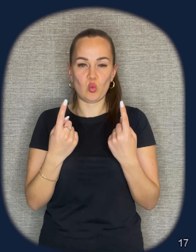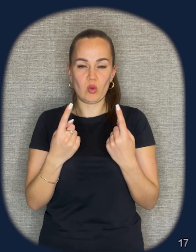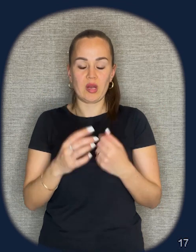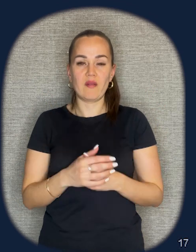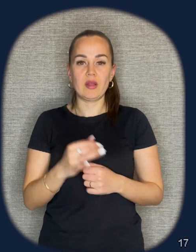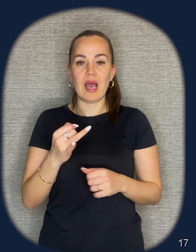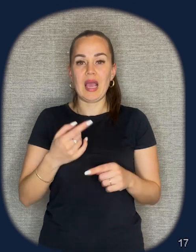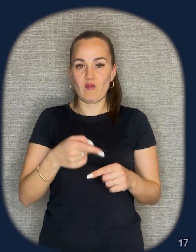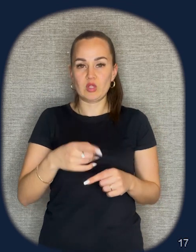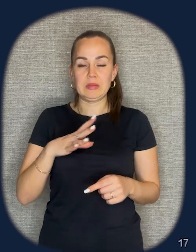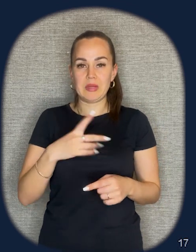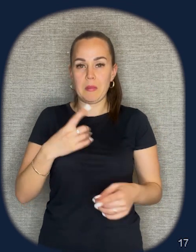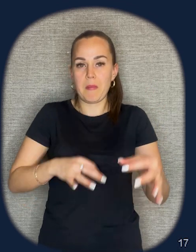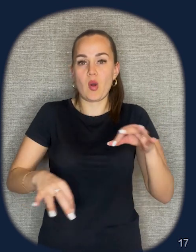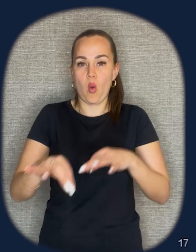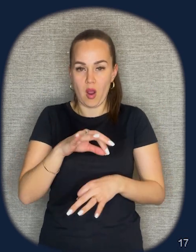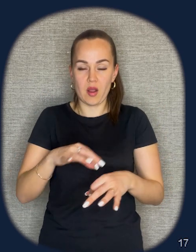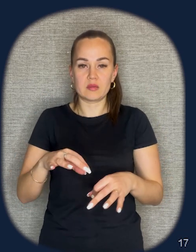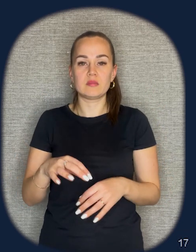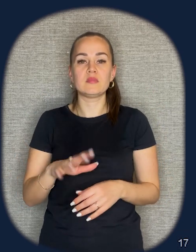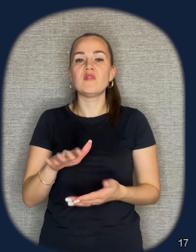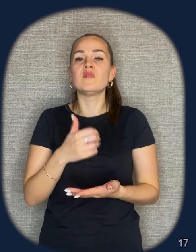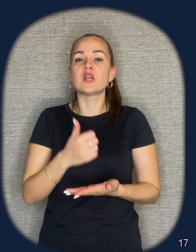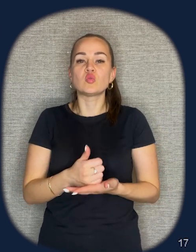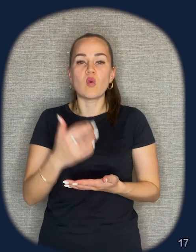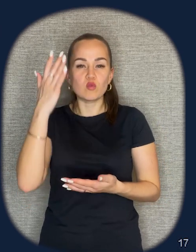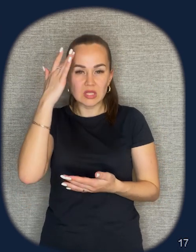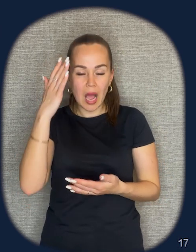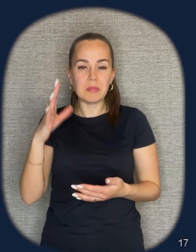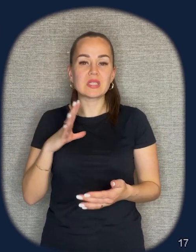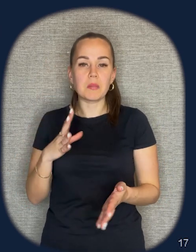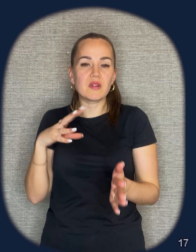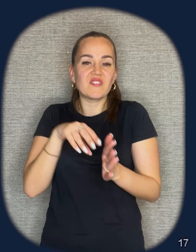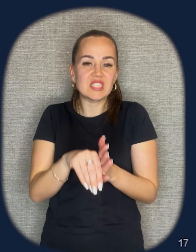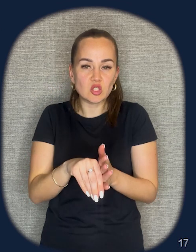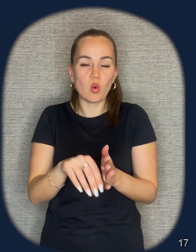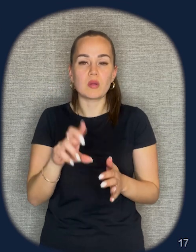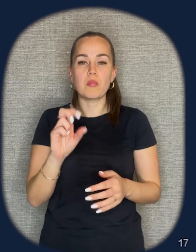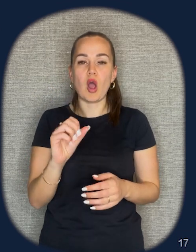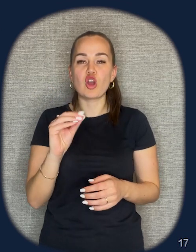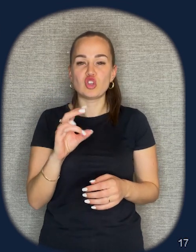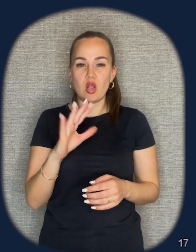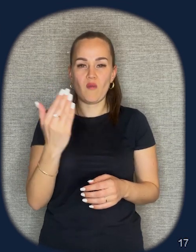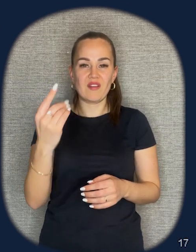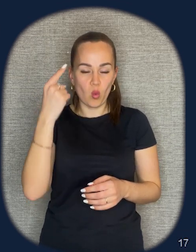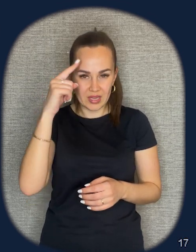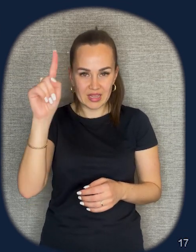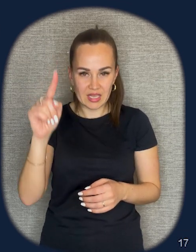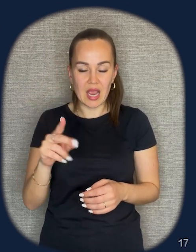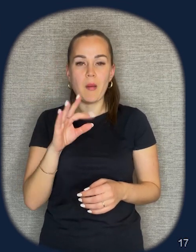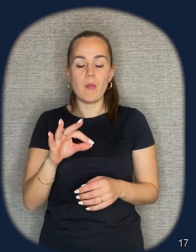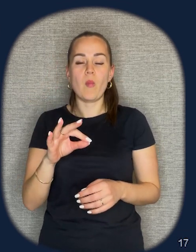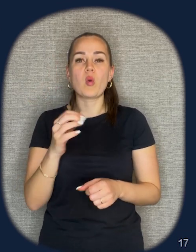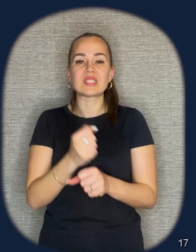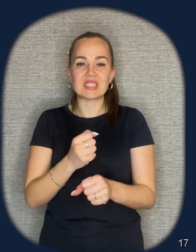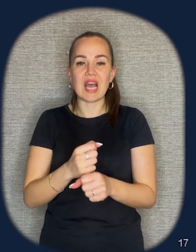реконструирована и вот здесь мы видим один из проектов в основу вот этого замысла был положен замысел Боженова по